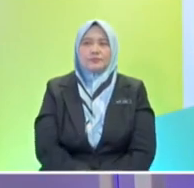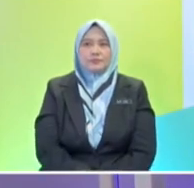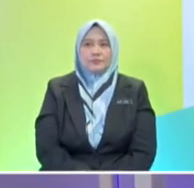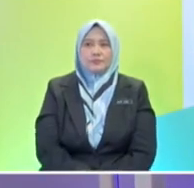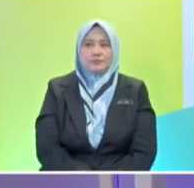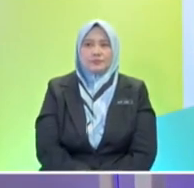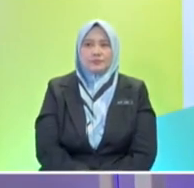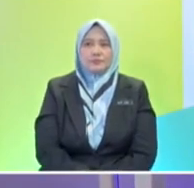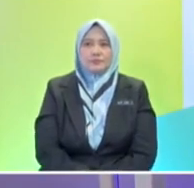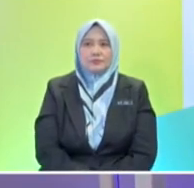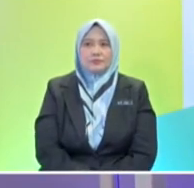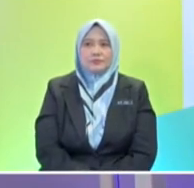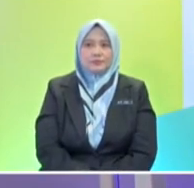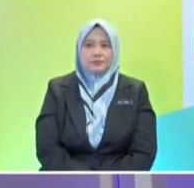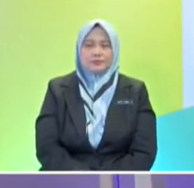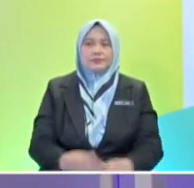mereka ada